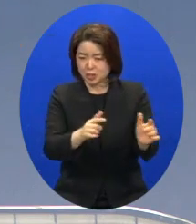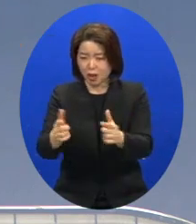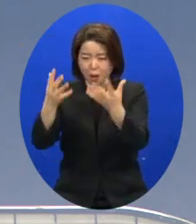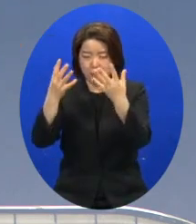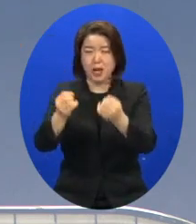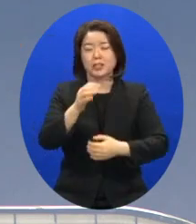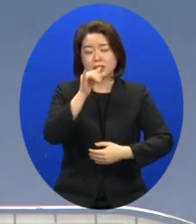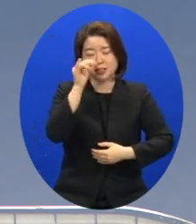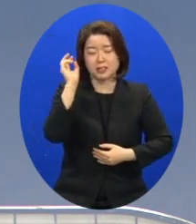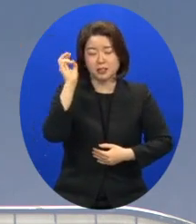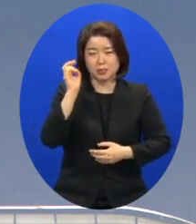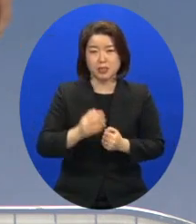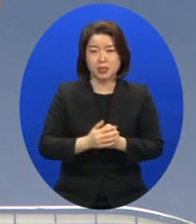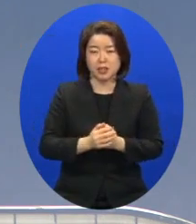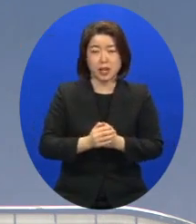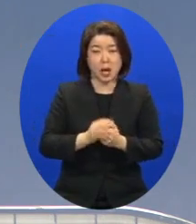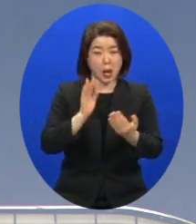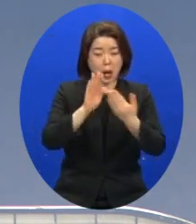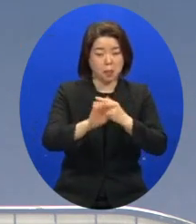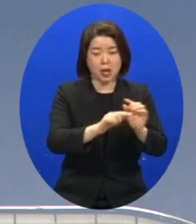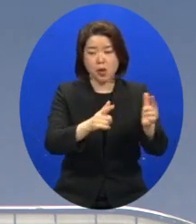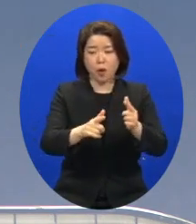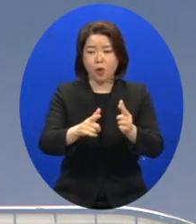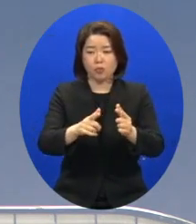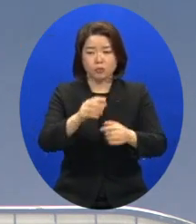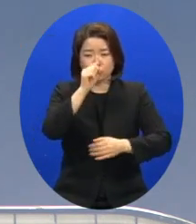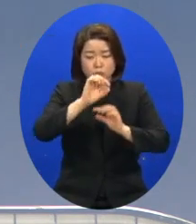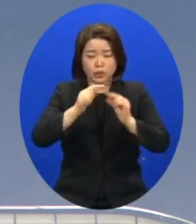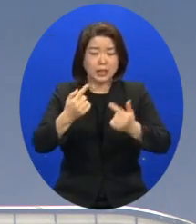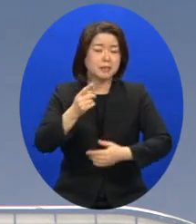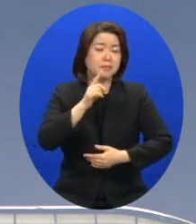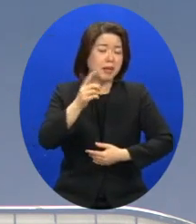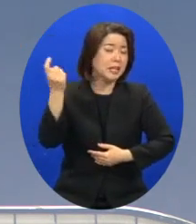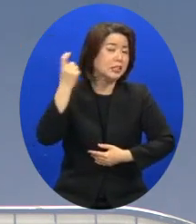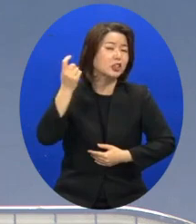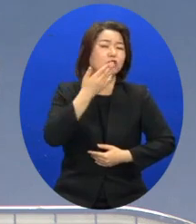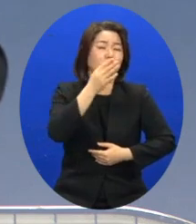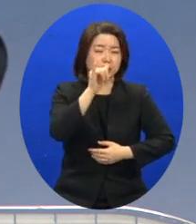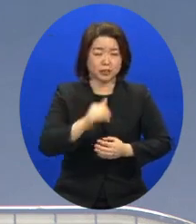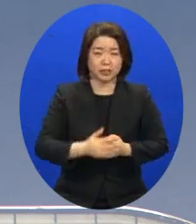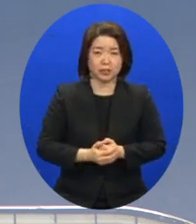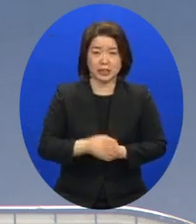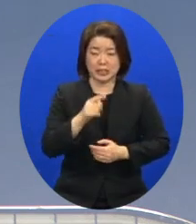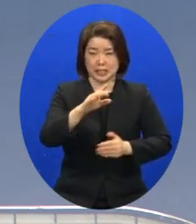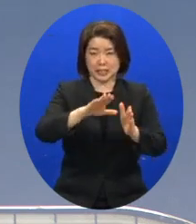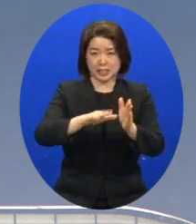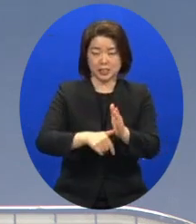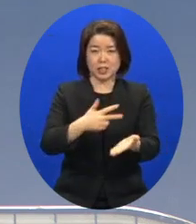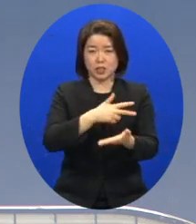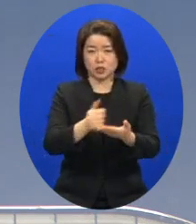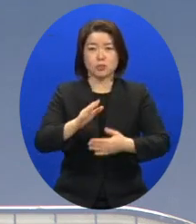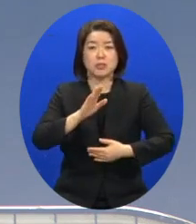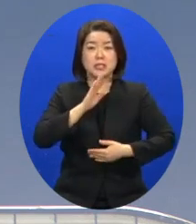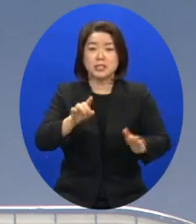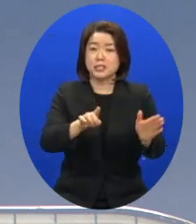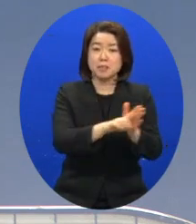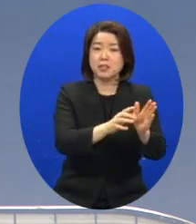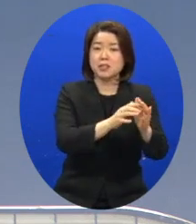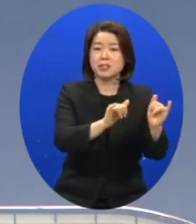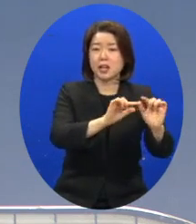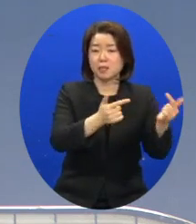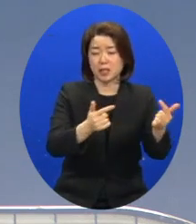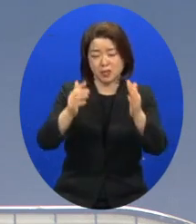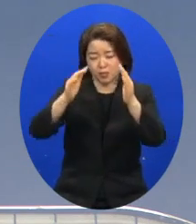또 겨 레 벨 말들 드릴 때도 있습니다 그 때 주님을 진짜 믿는 사람 아니면 다